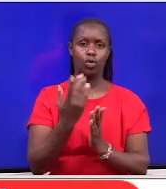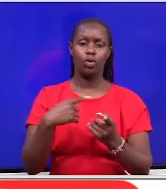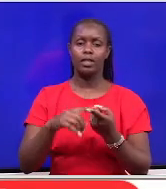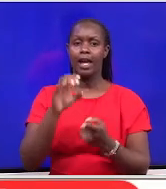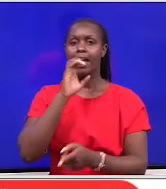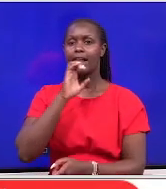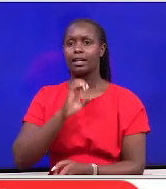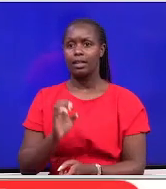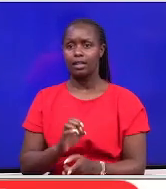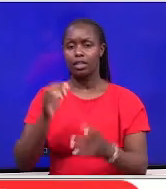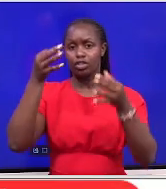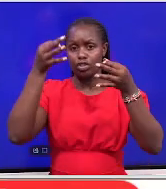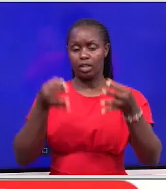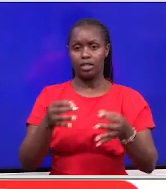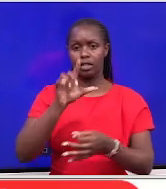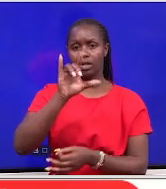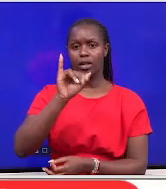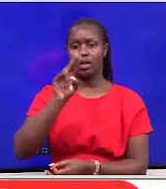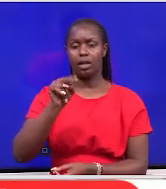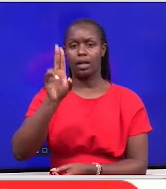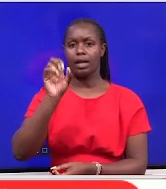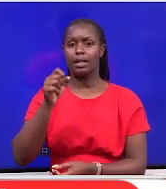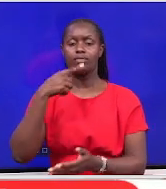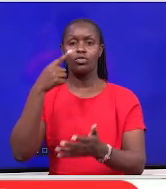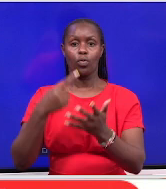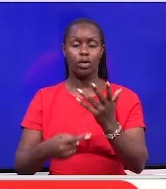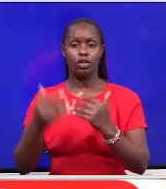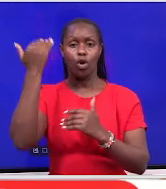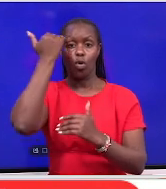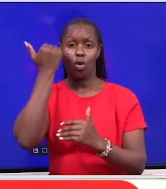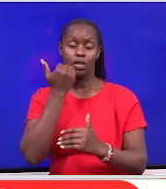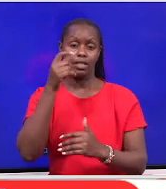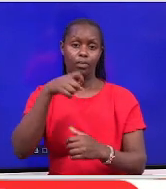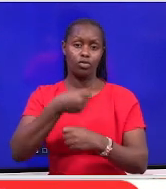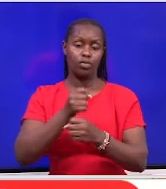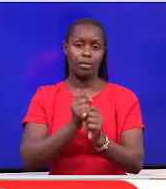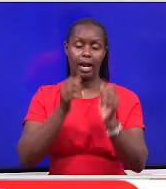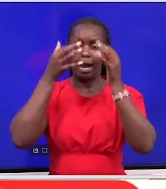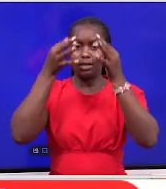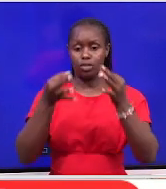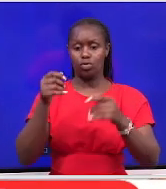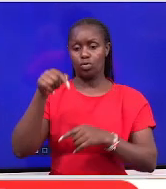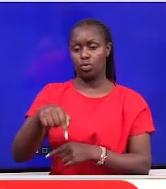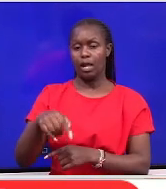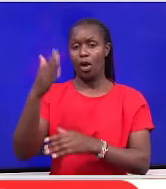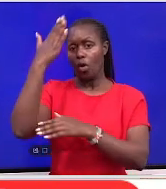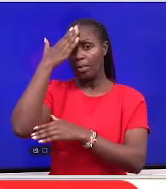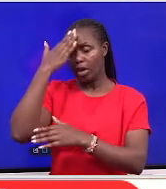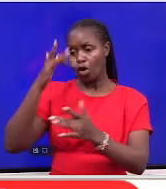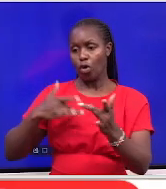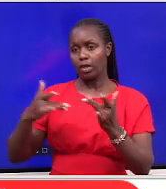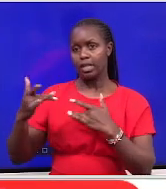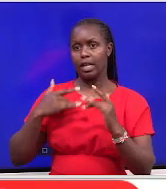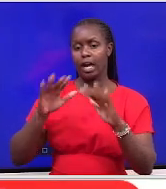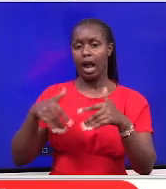Jaji Linus Kasan aliamuru kwamba mahakama hiyo ambayo ilipaswa kutoa uamuzi leo Jumatatu kuhusu hoja ile ya kuondolewa ofisini